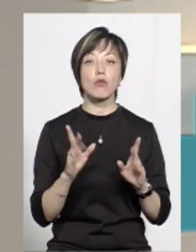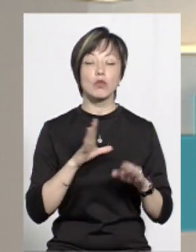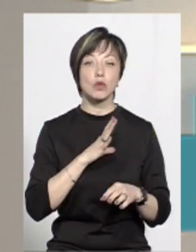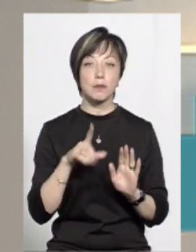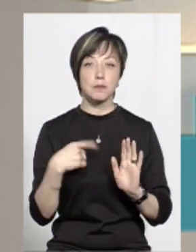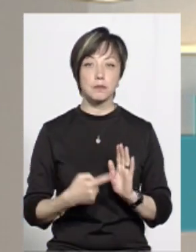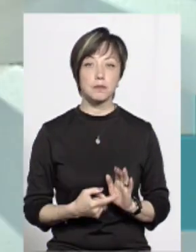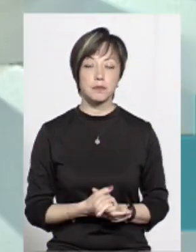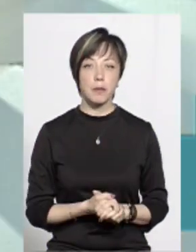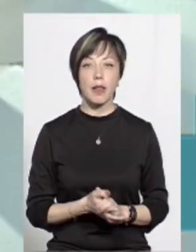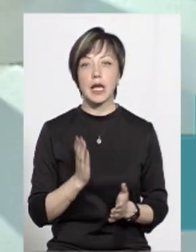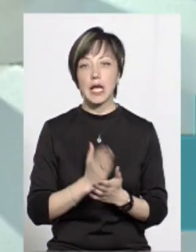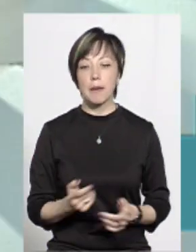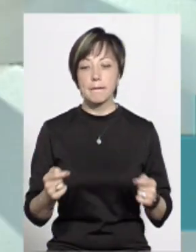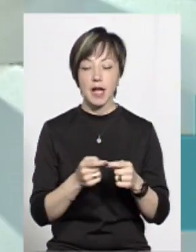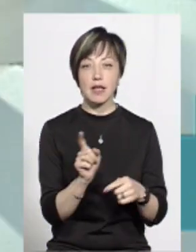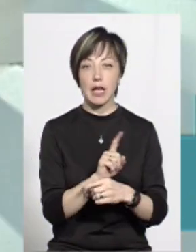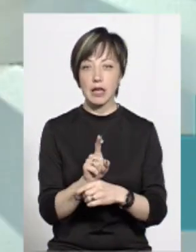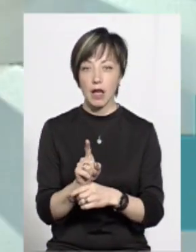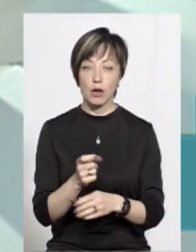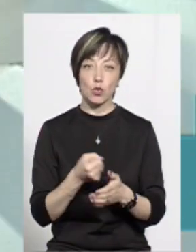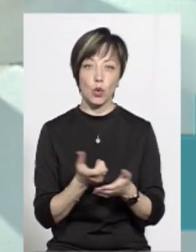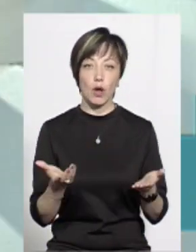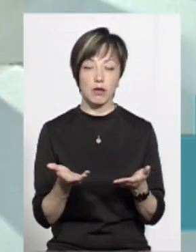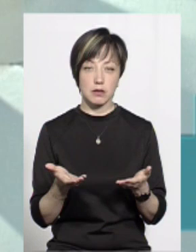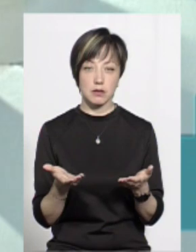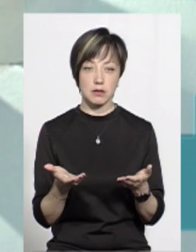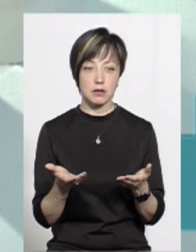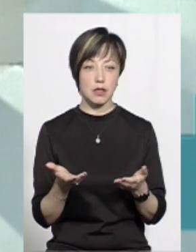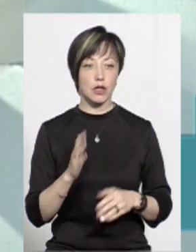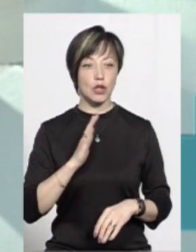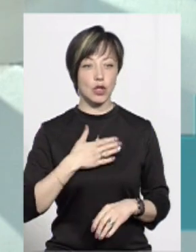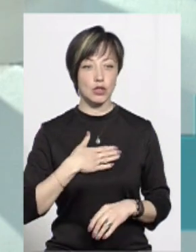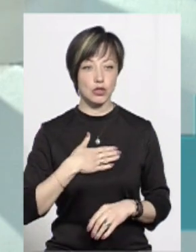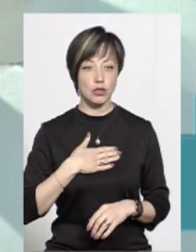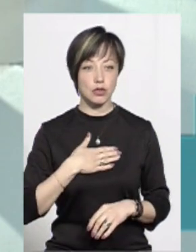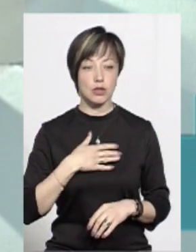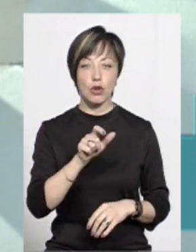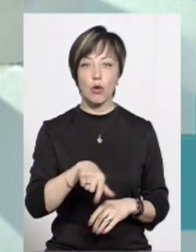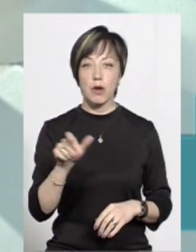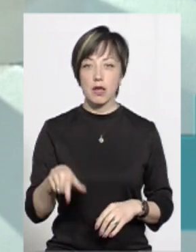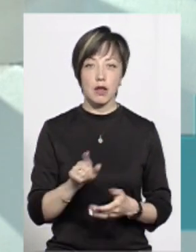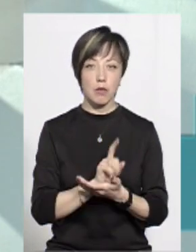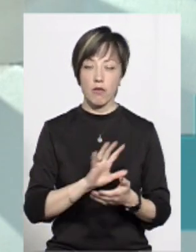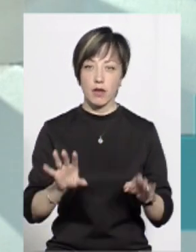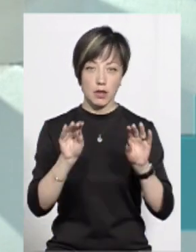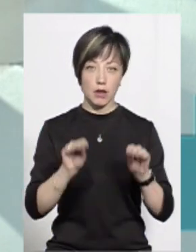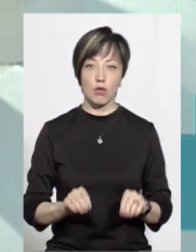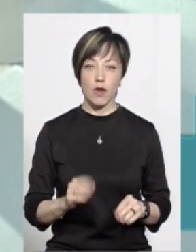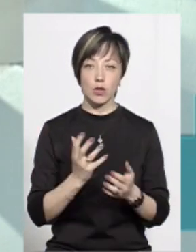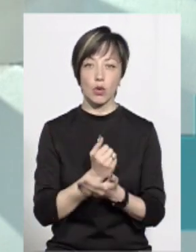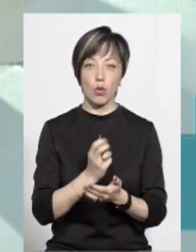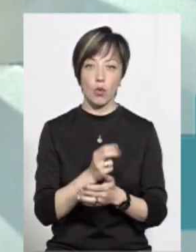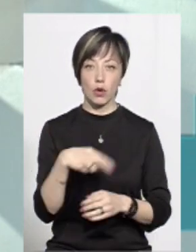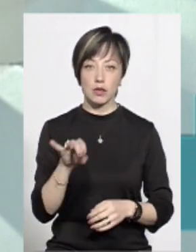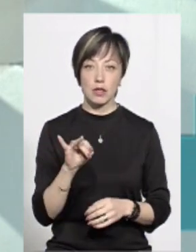тоді? Є певні критерії, до яких наші громадяни не повинні декларувати